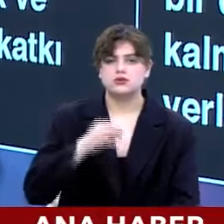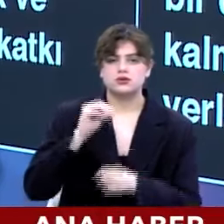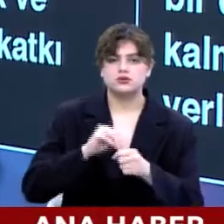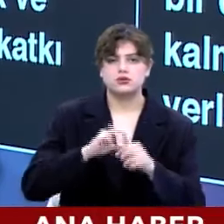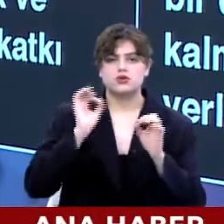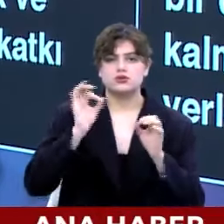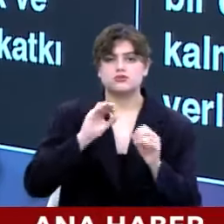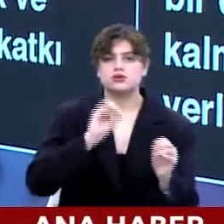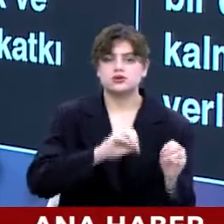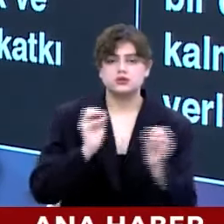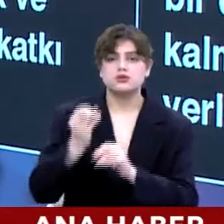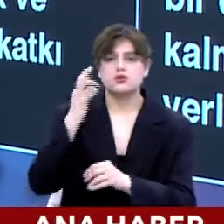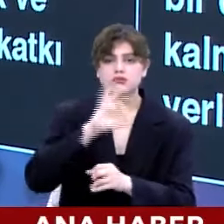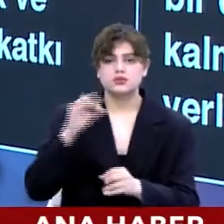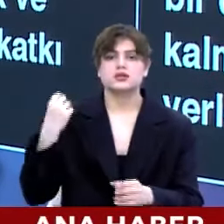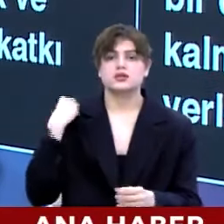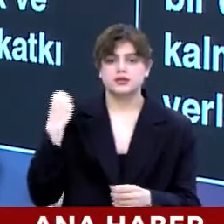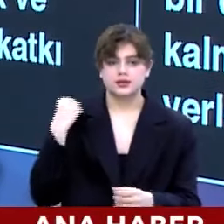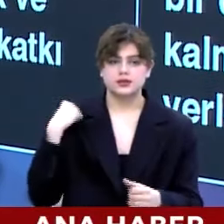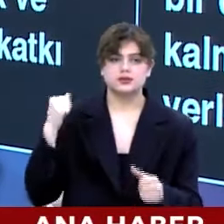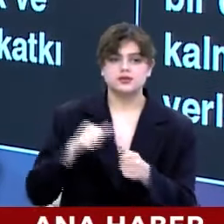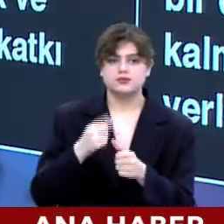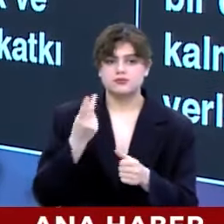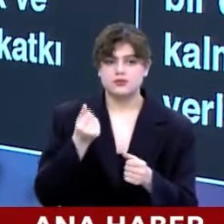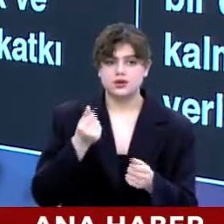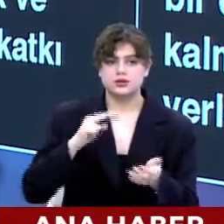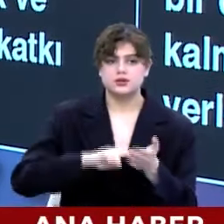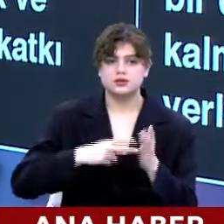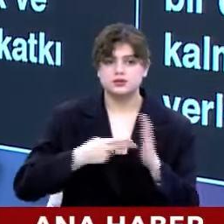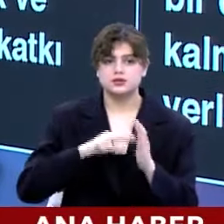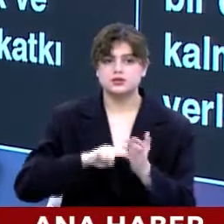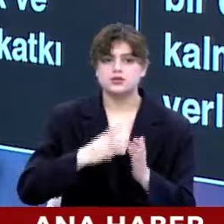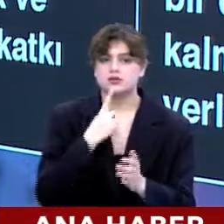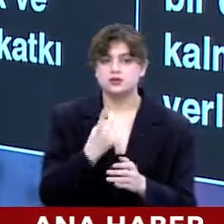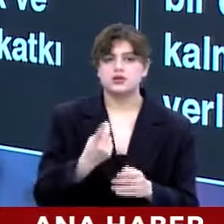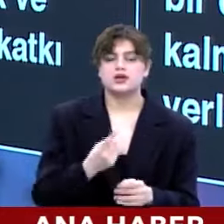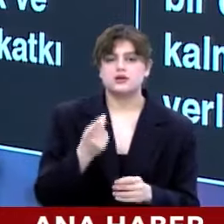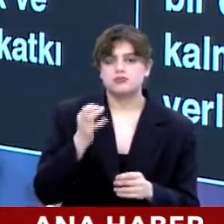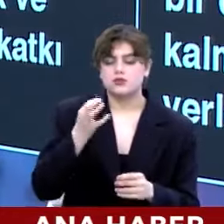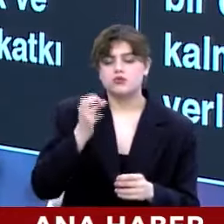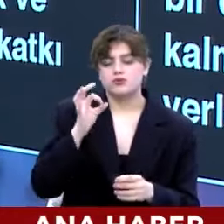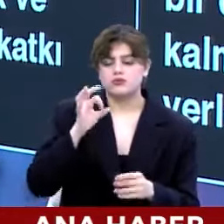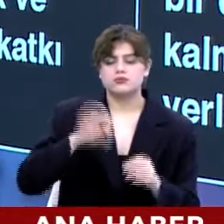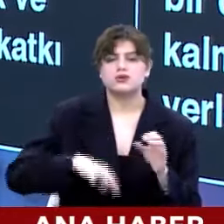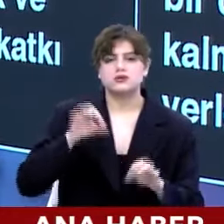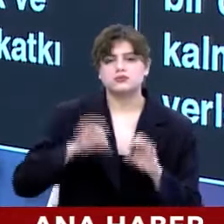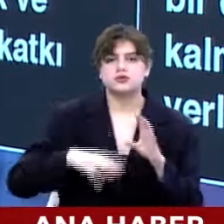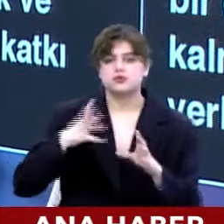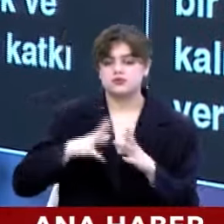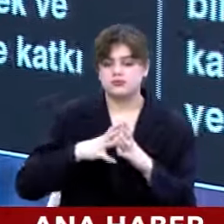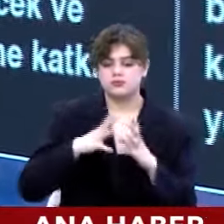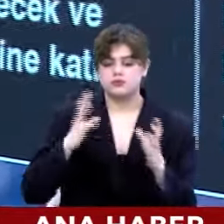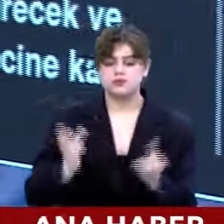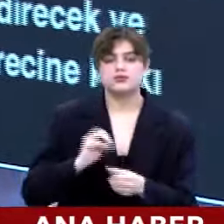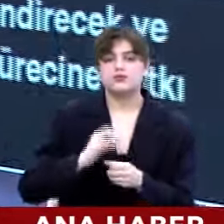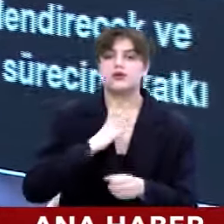bir yer kaplamasa da yine de tasarruftu. Hani derler ya, damlaya damlaya göl olur diye.